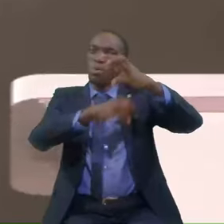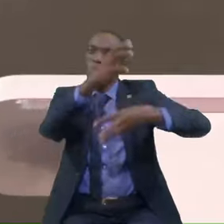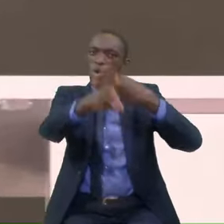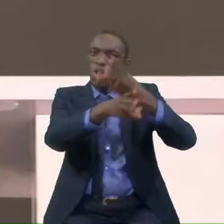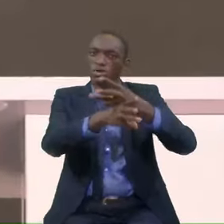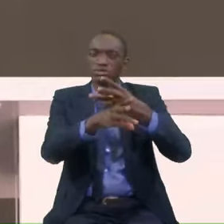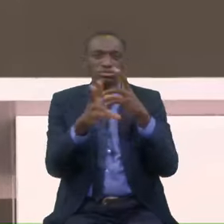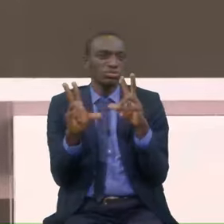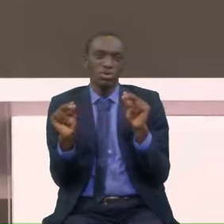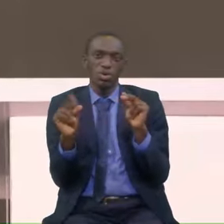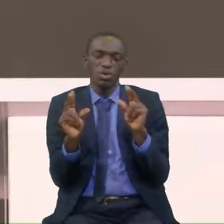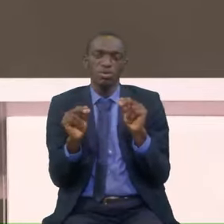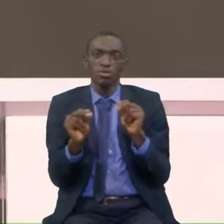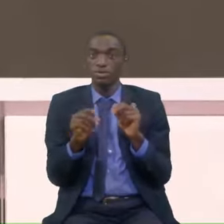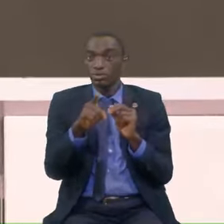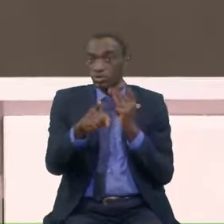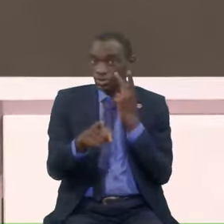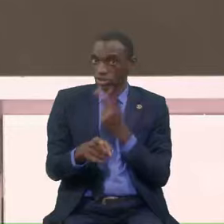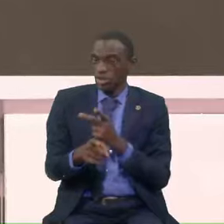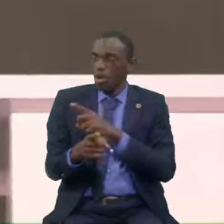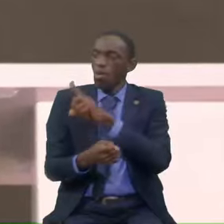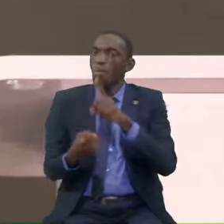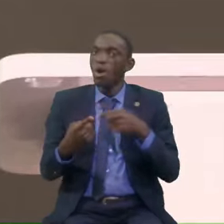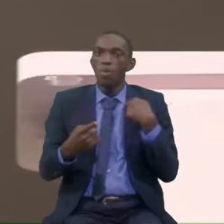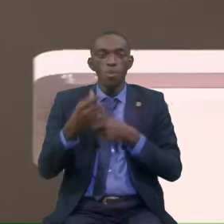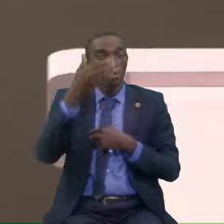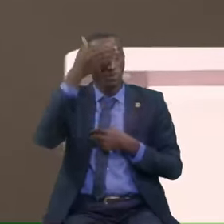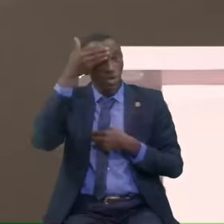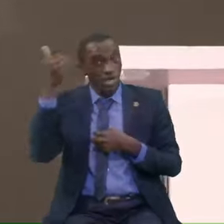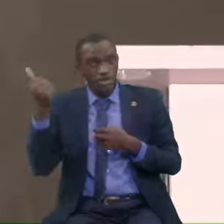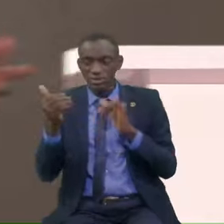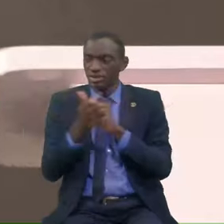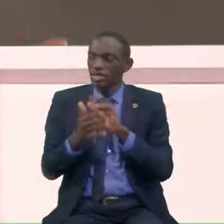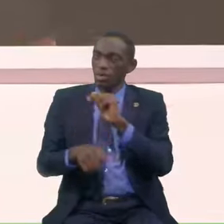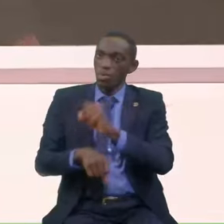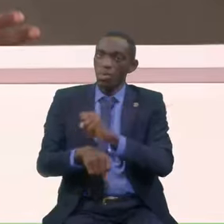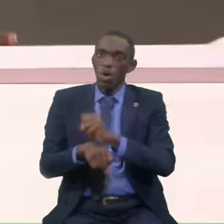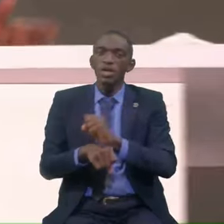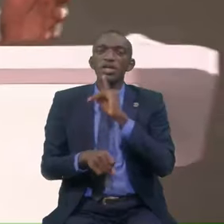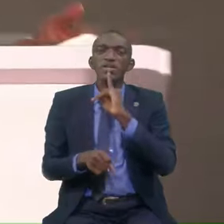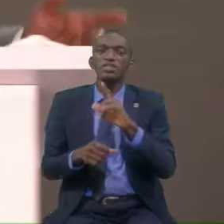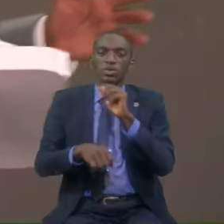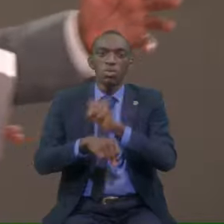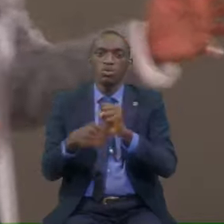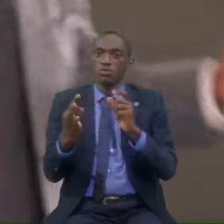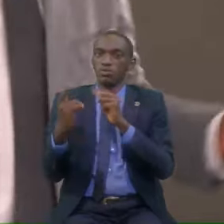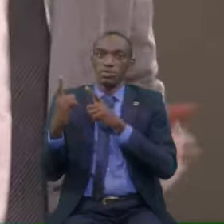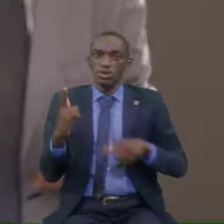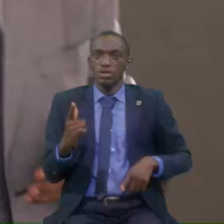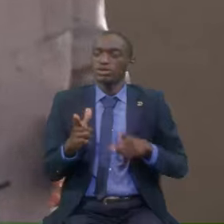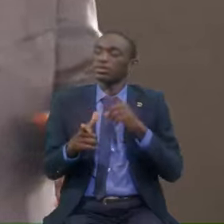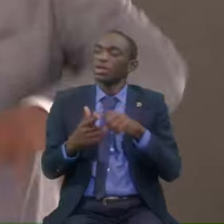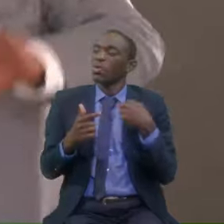voyez, quand nous oublions que l'œuvre est l'œuvre du Seigneur, nous pouvons dire non